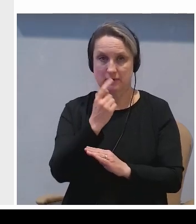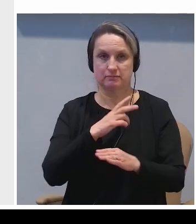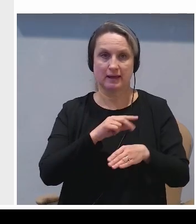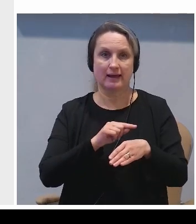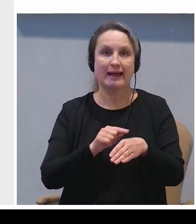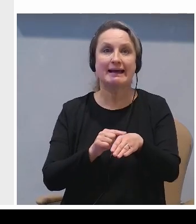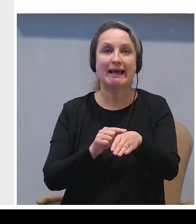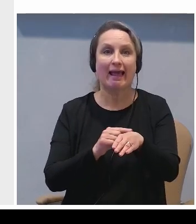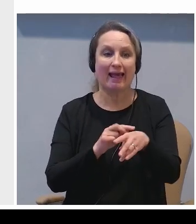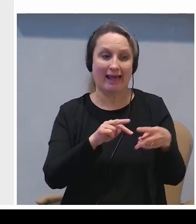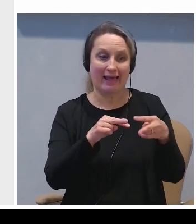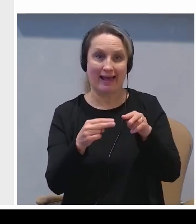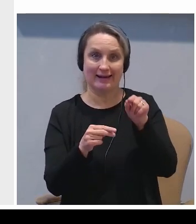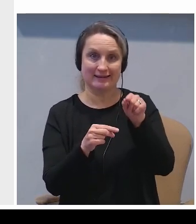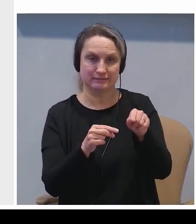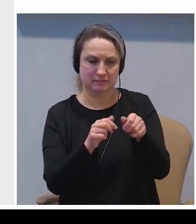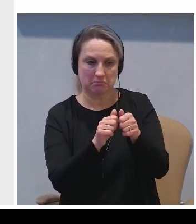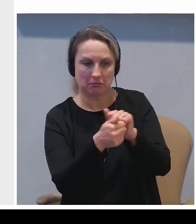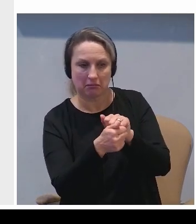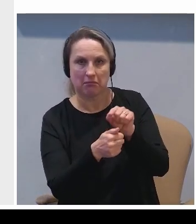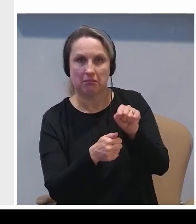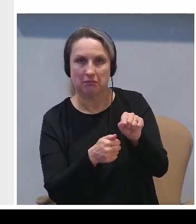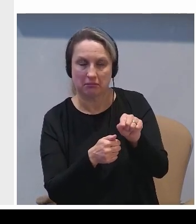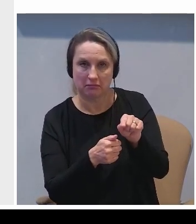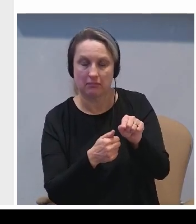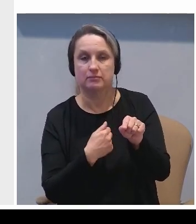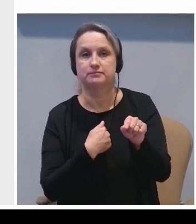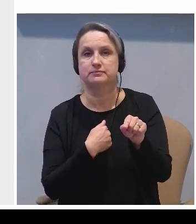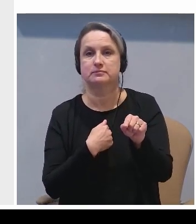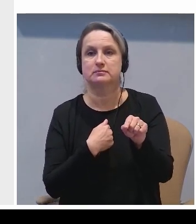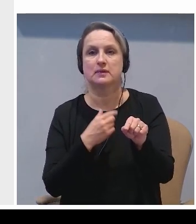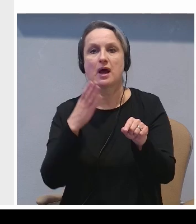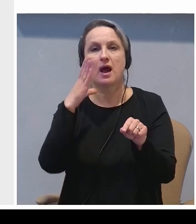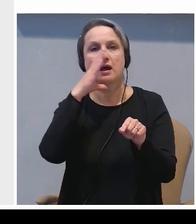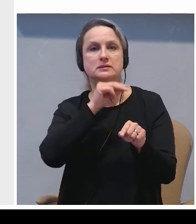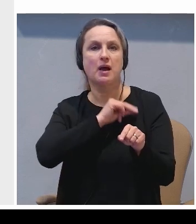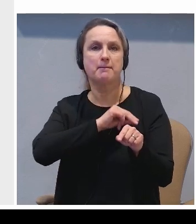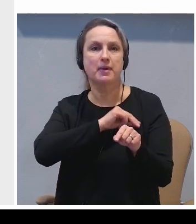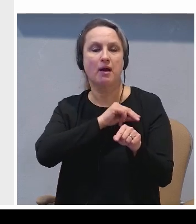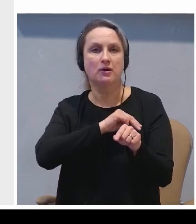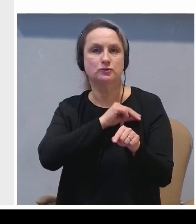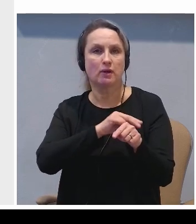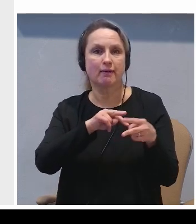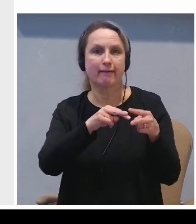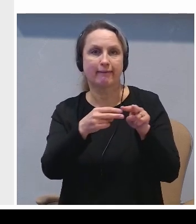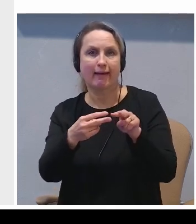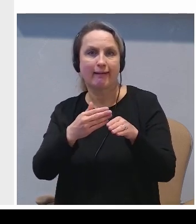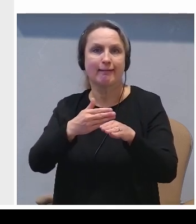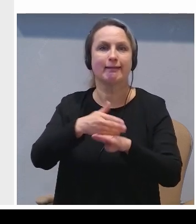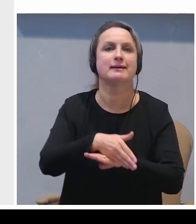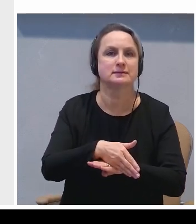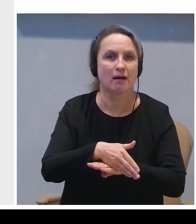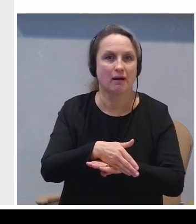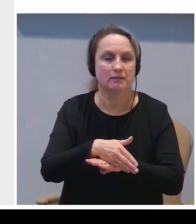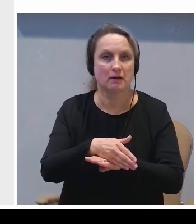milles a on virus, mutatsioon, and that's called gene siis saame addition. If you have a viirust mutation kasutades geeni that's in lisada. the gene, you See can on siis geeni edit it